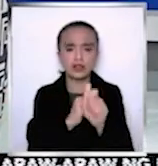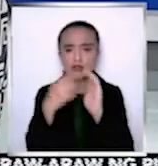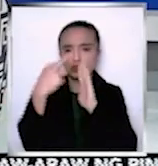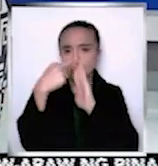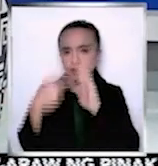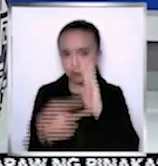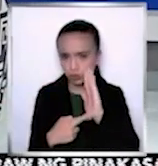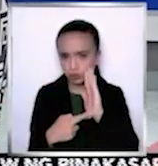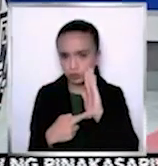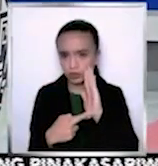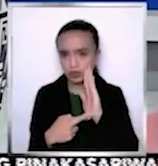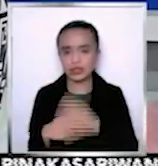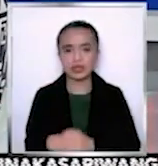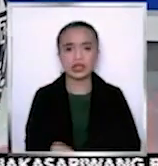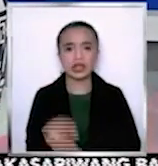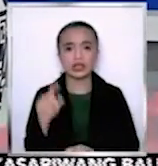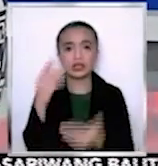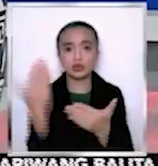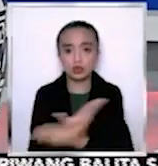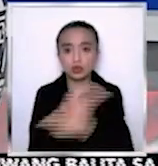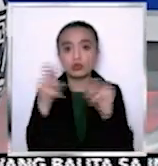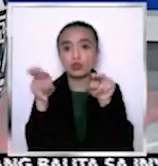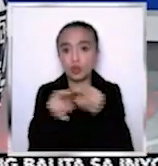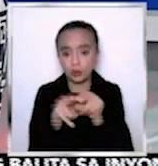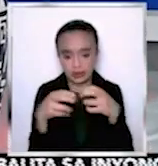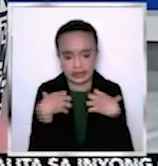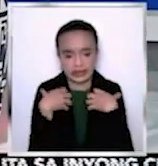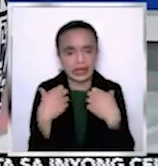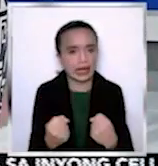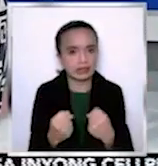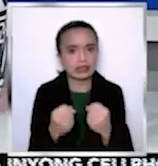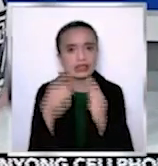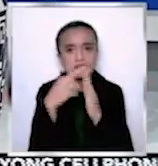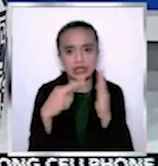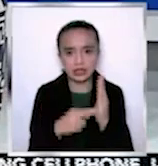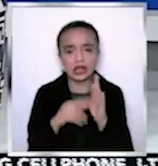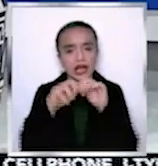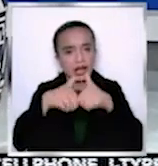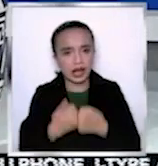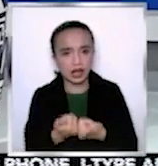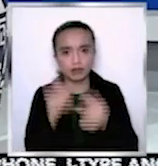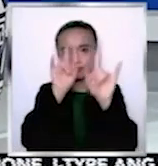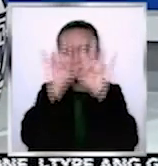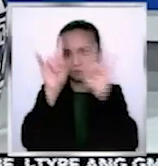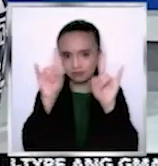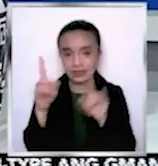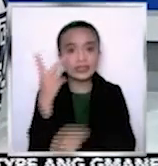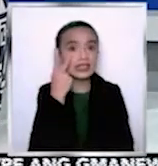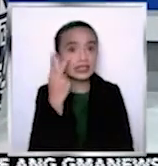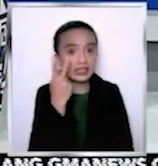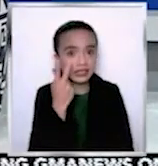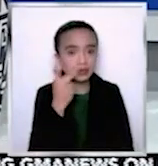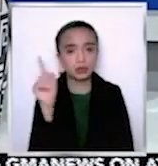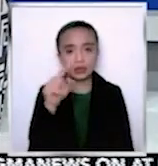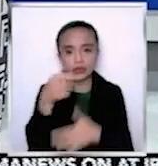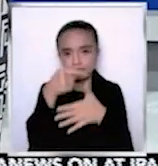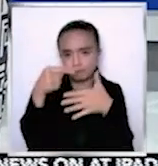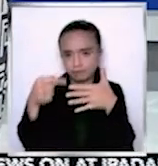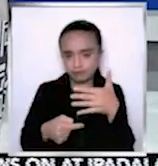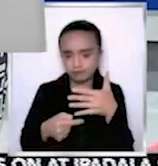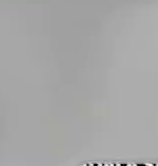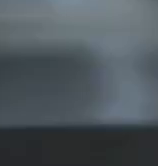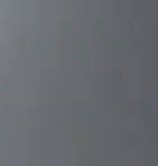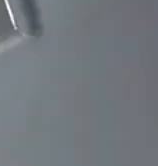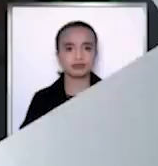new normal na health protocol sa pangangampanya. Ito alamin ang mga yan sa pagtutok ni Tina Panganiban